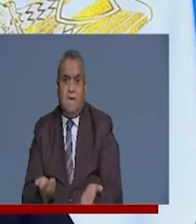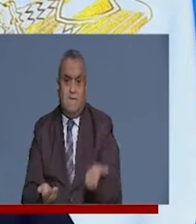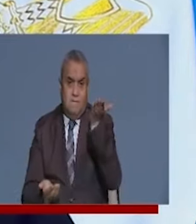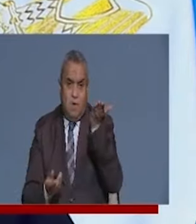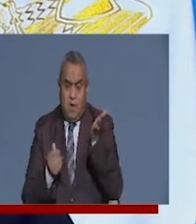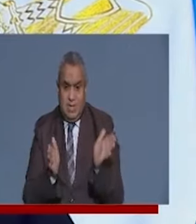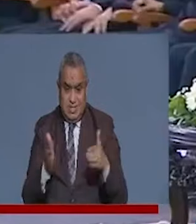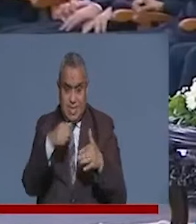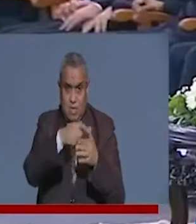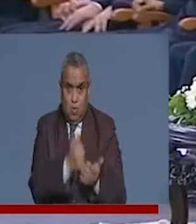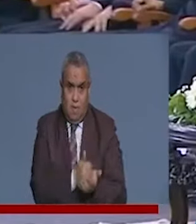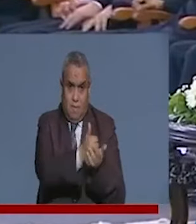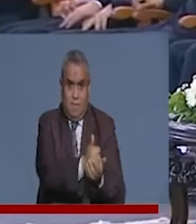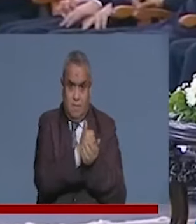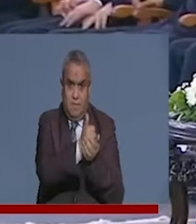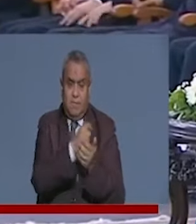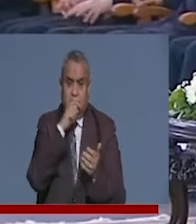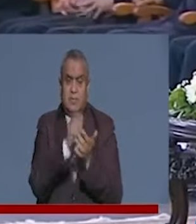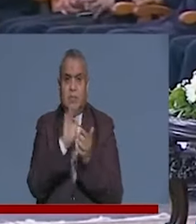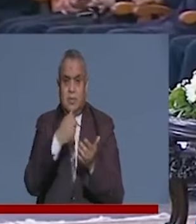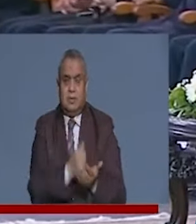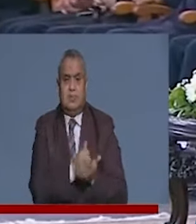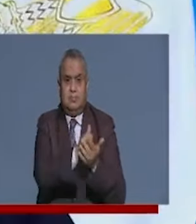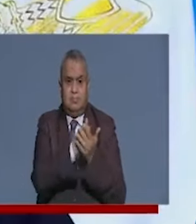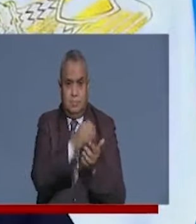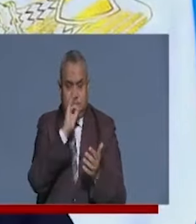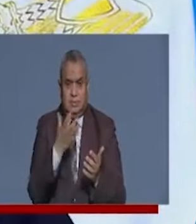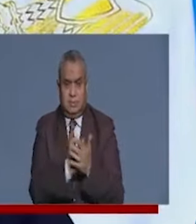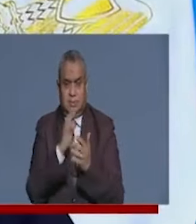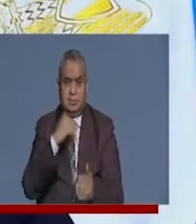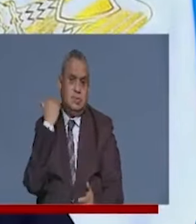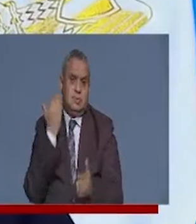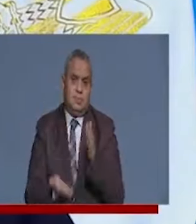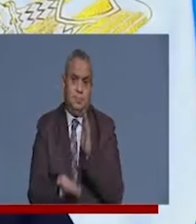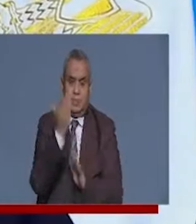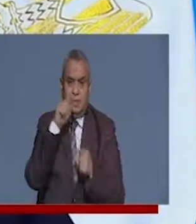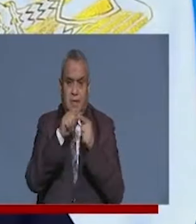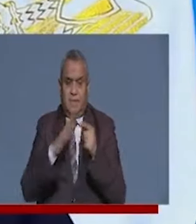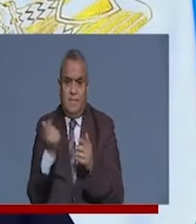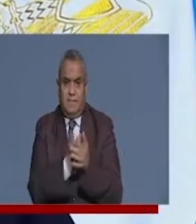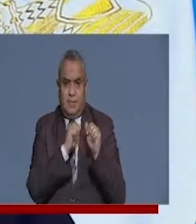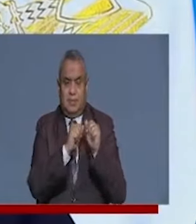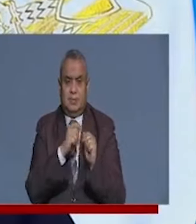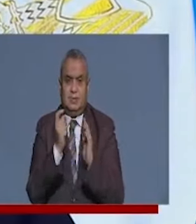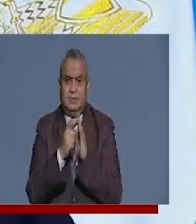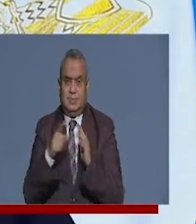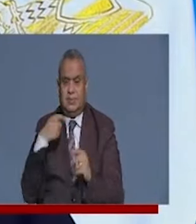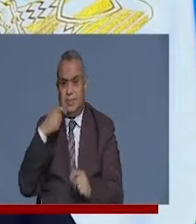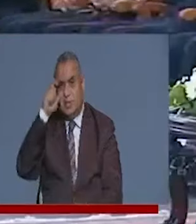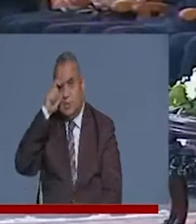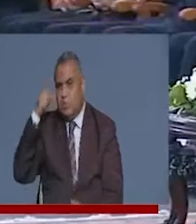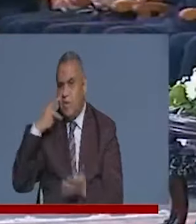احنا الإعانات تبقى أكتر وتبقى أرقامها حتى مناسبة مع ال، فمش عارف رأيك إيه.